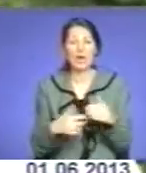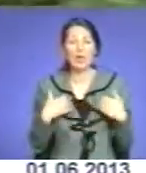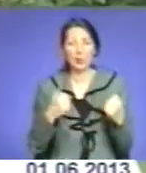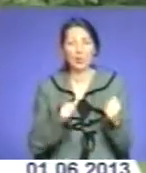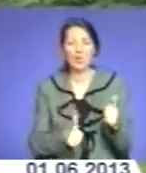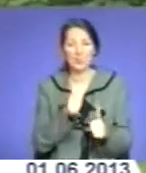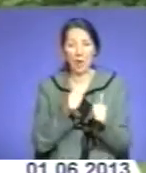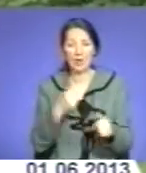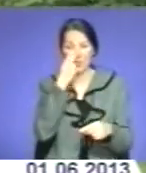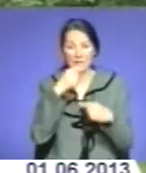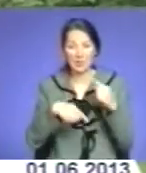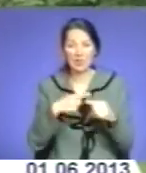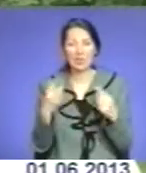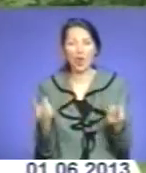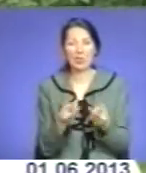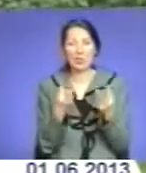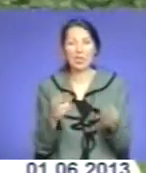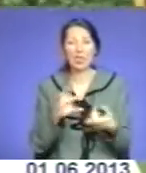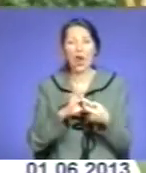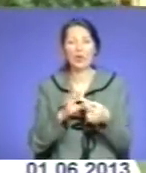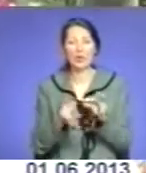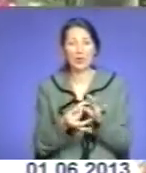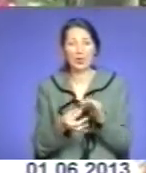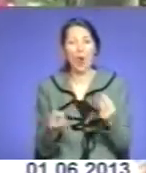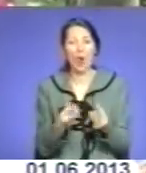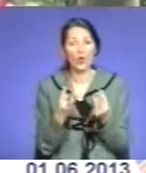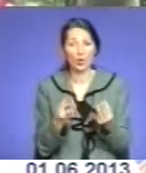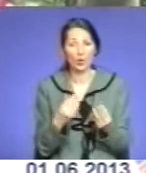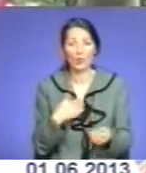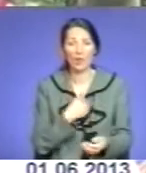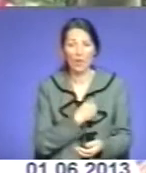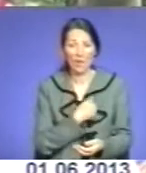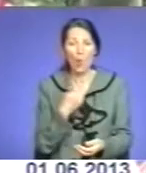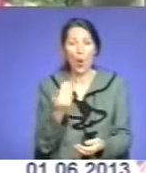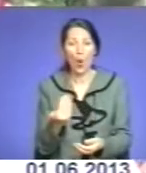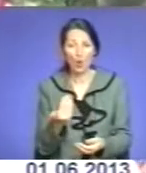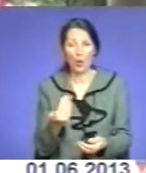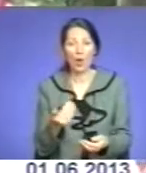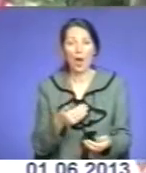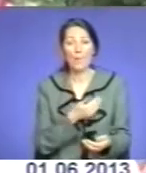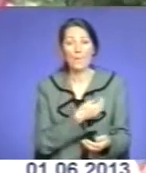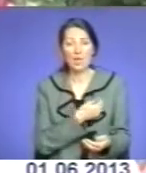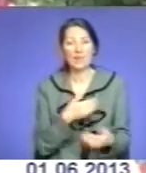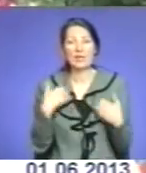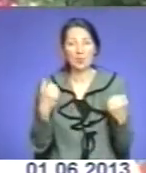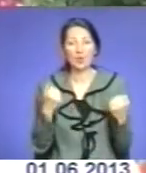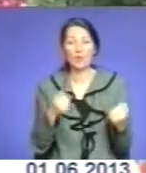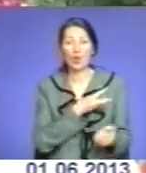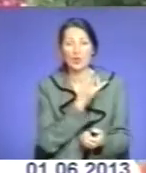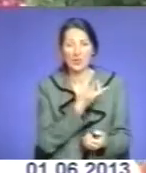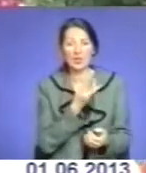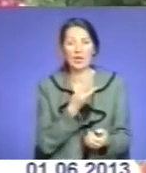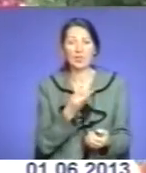змагання із традиційного запалення олімпійського вогню. Я вам хочу побажати спортивного завзяття,